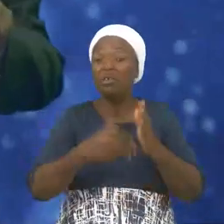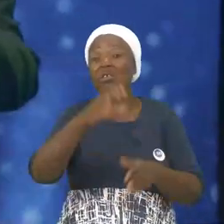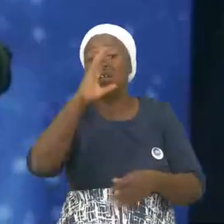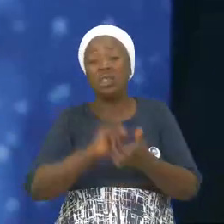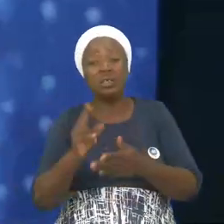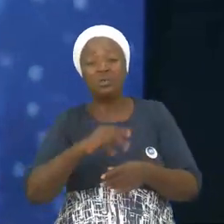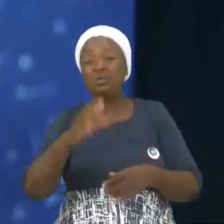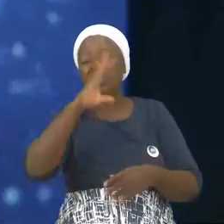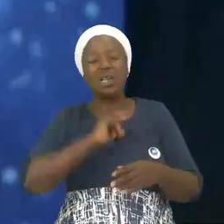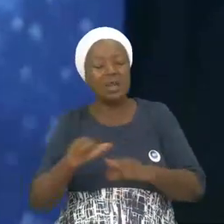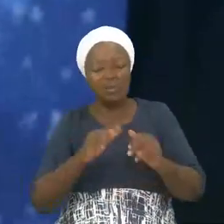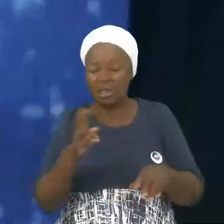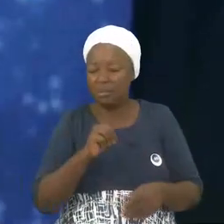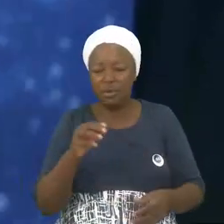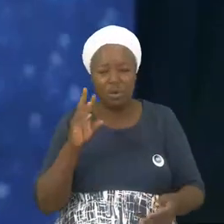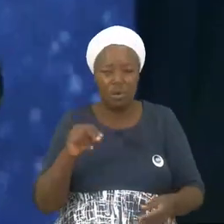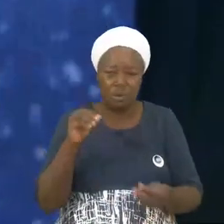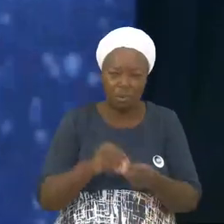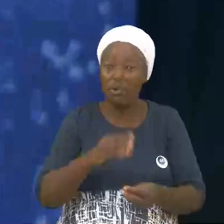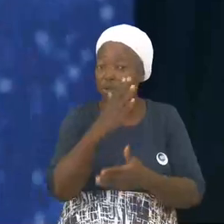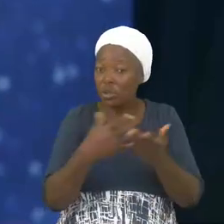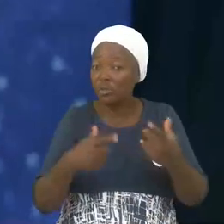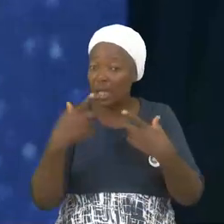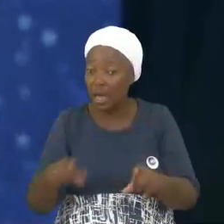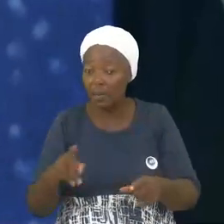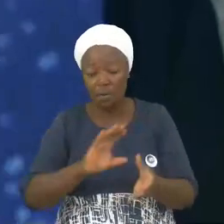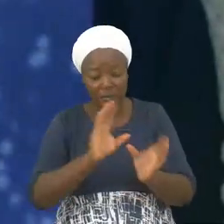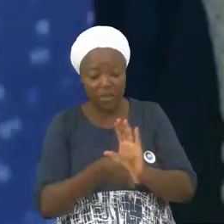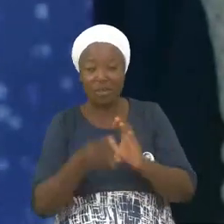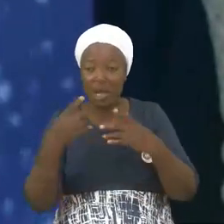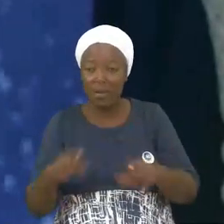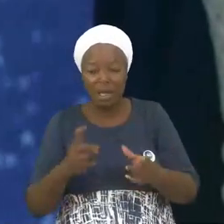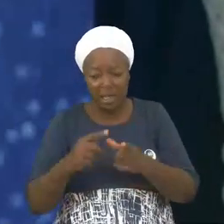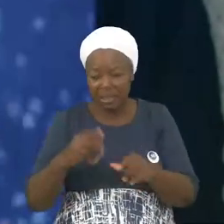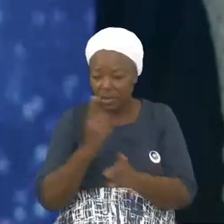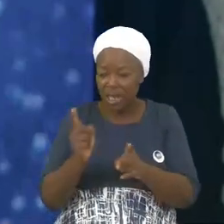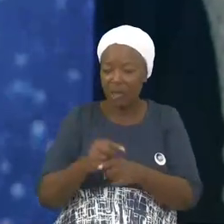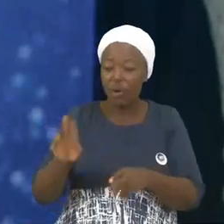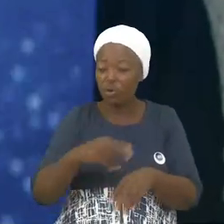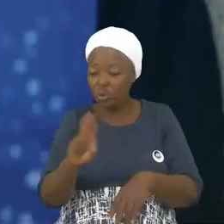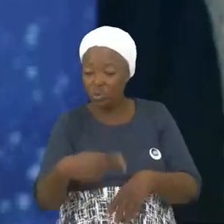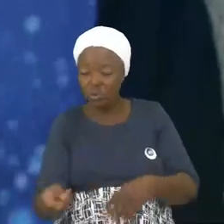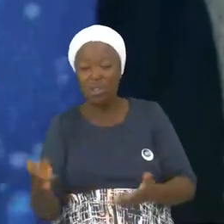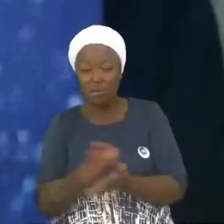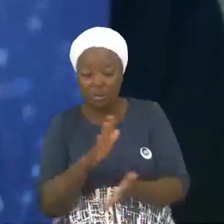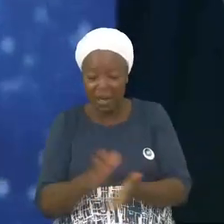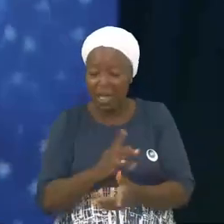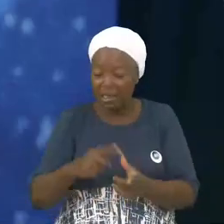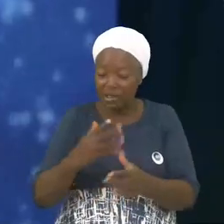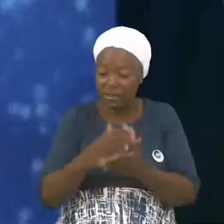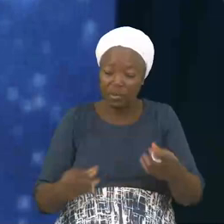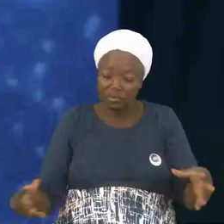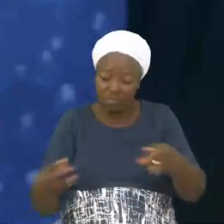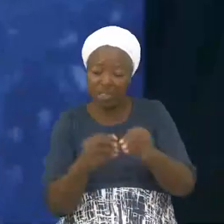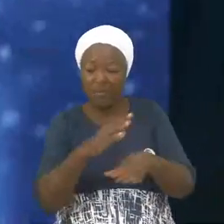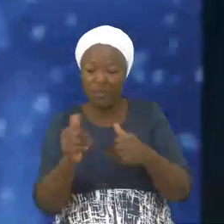porte plus. Les boissons que je buvais, je ne les bois plus. Quelque chose m'est arrivé, la conversion est arrivée, les